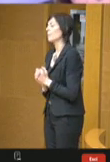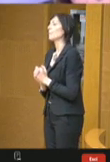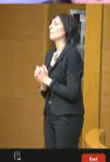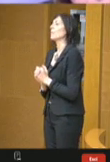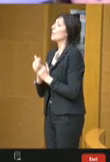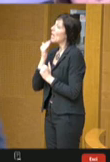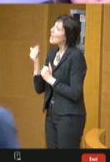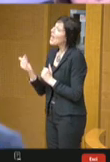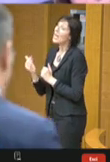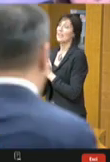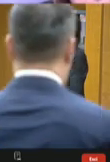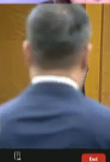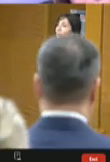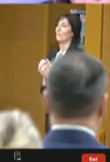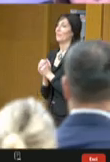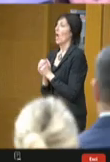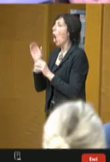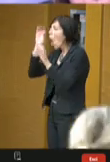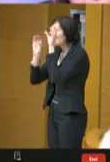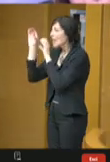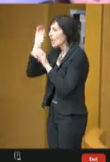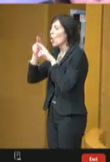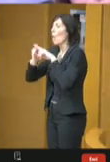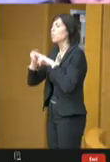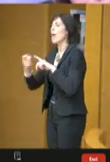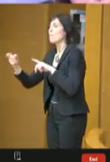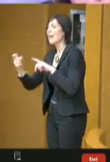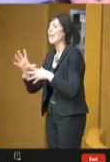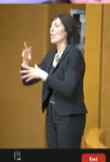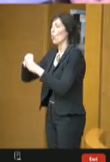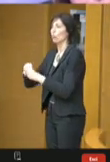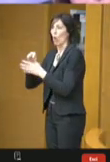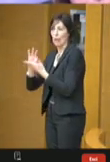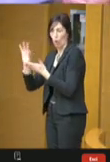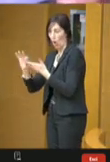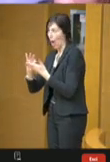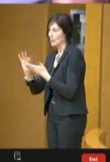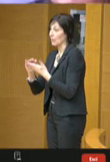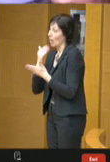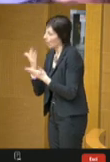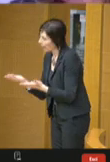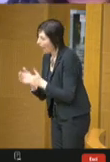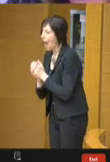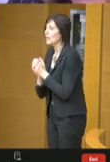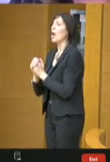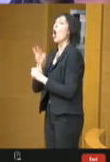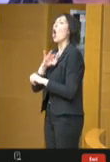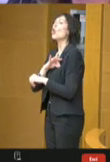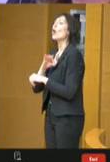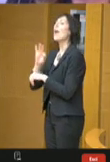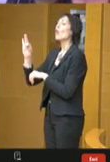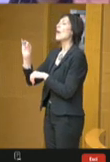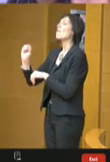Ringrazio ovviamente l'Osservatorio Permanente per l'Inclusione Scolastica, con cui l'onorevole Frassinetti,